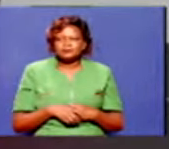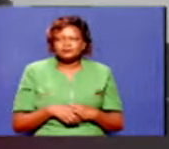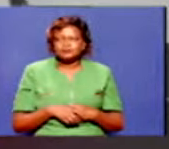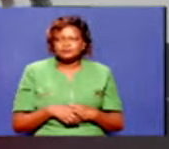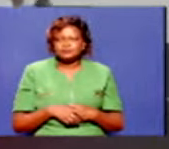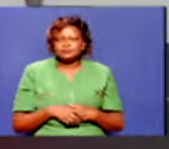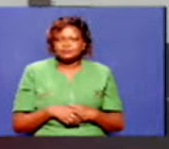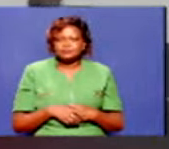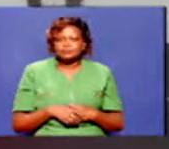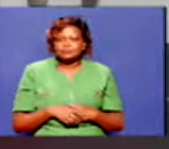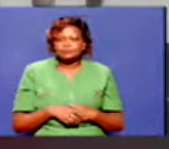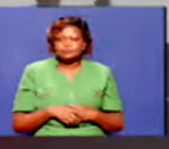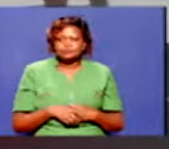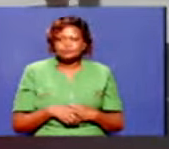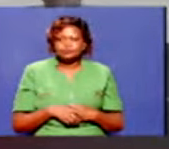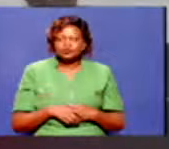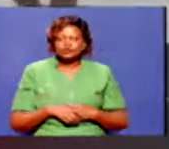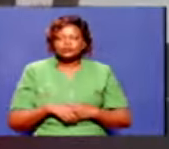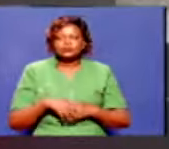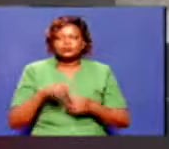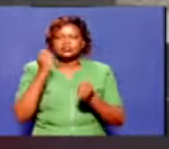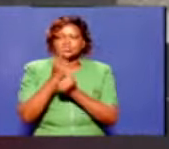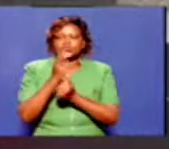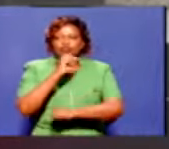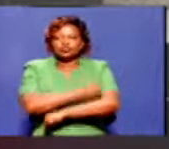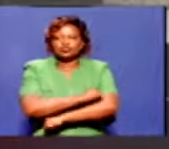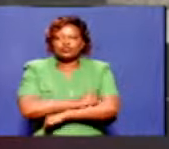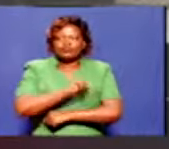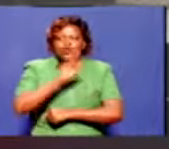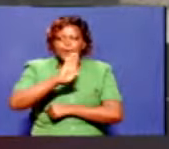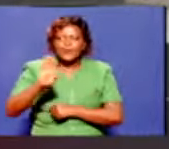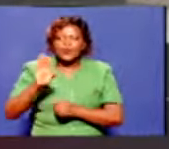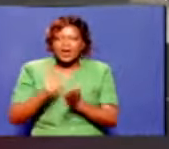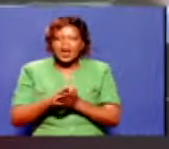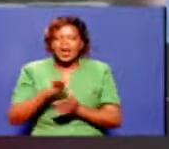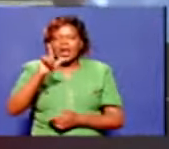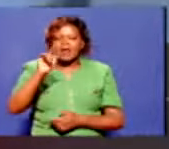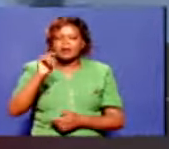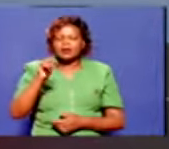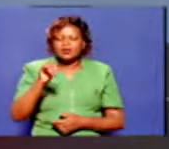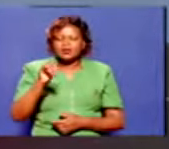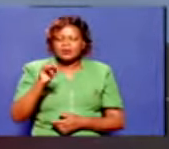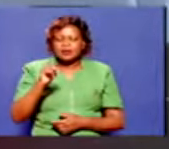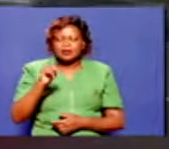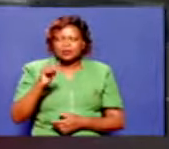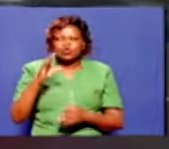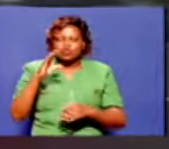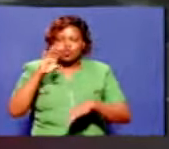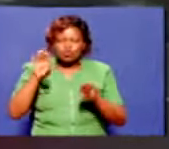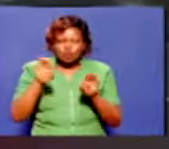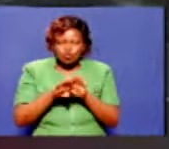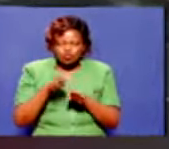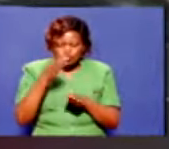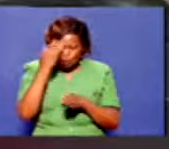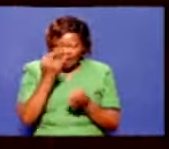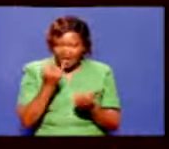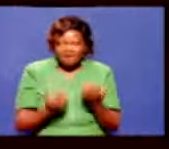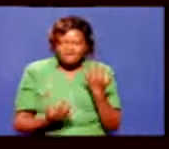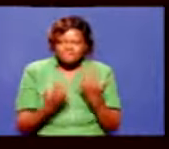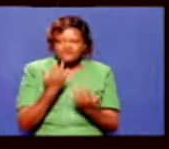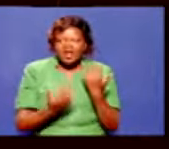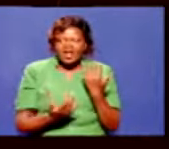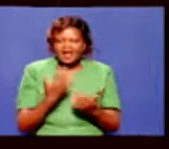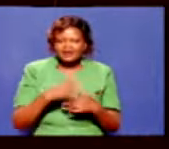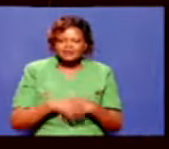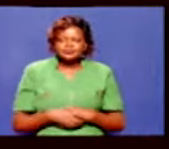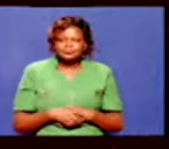Na shule za upili za Buruburu na Liteni za fungwa kutokana na visa vya moto.